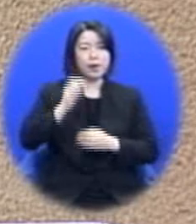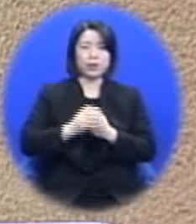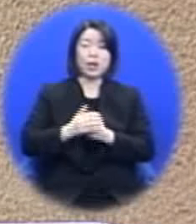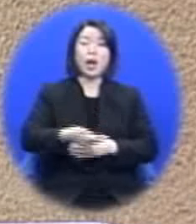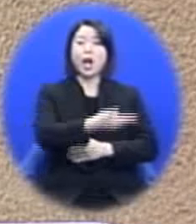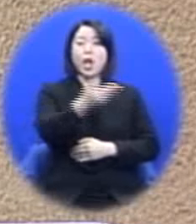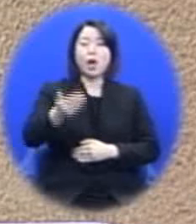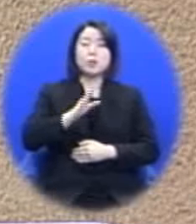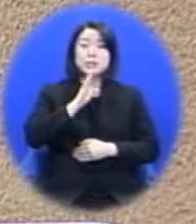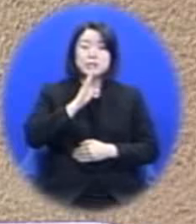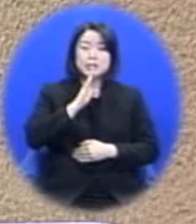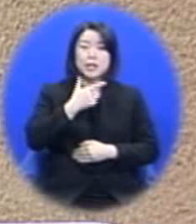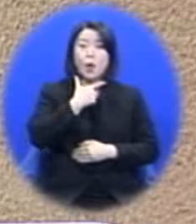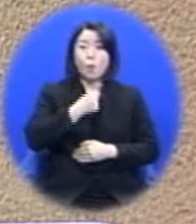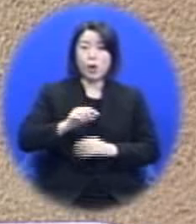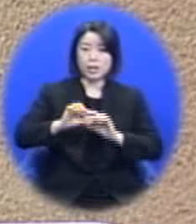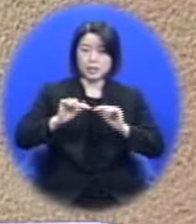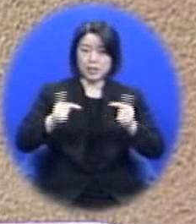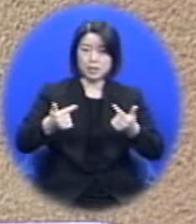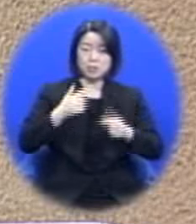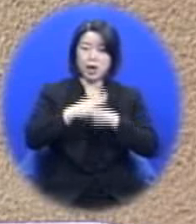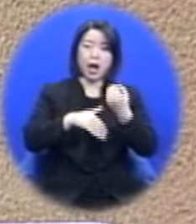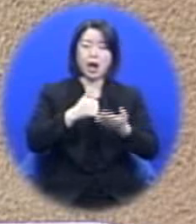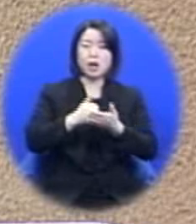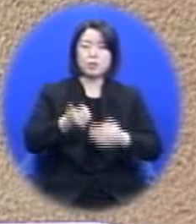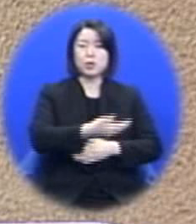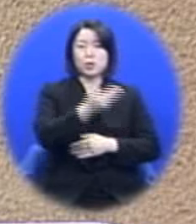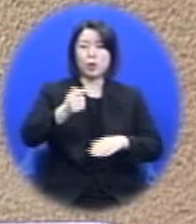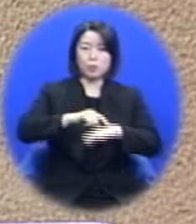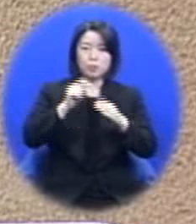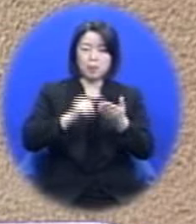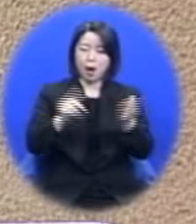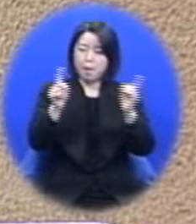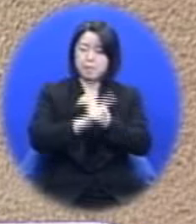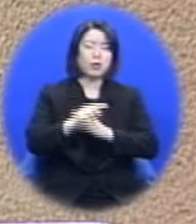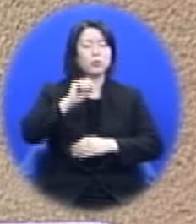여러분이 진짜 원하지 않으면 하나님이 여러분의 마음을 못 바꾸세요.